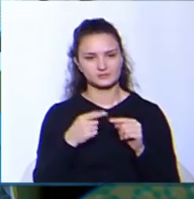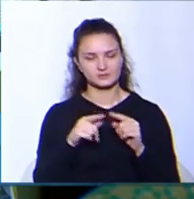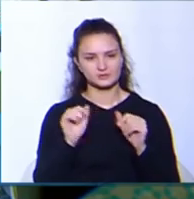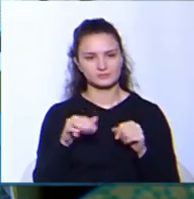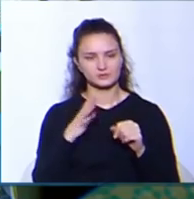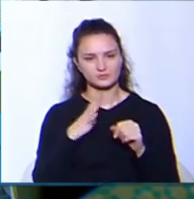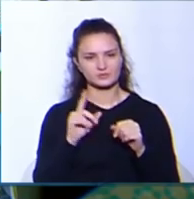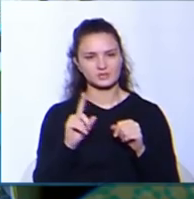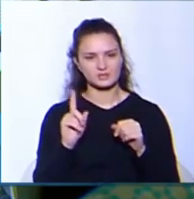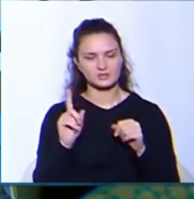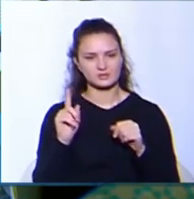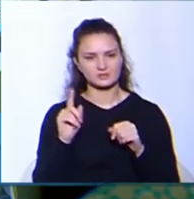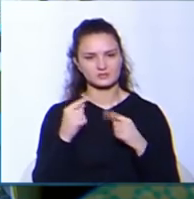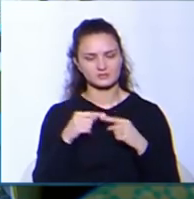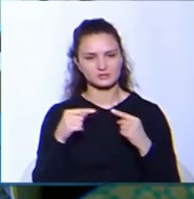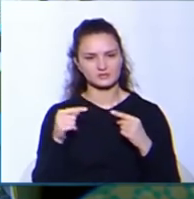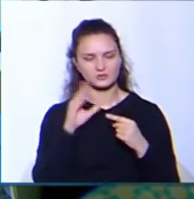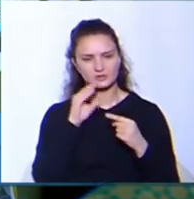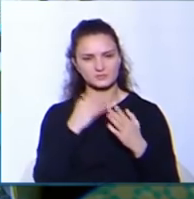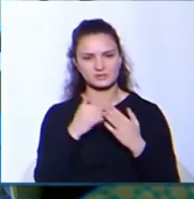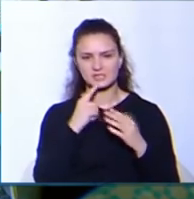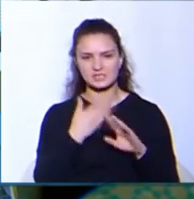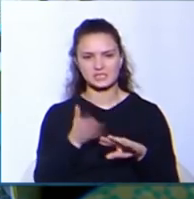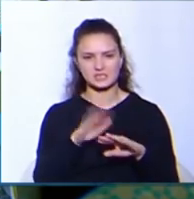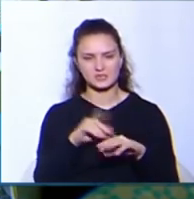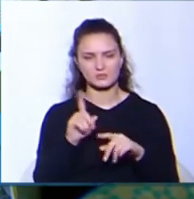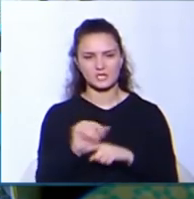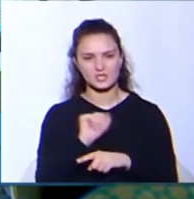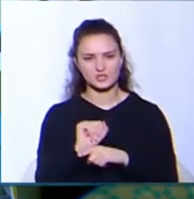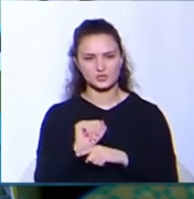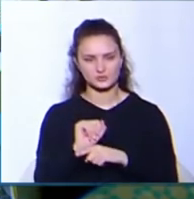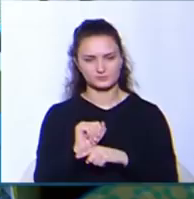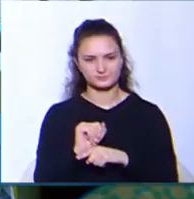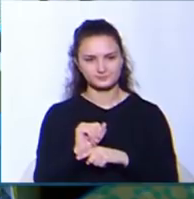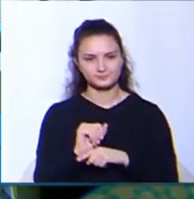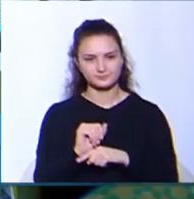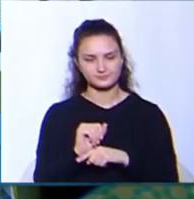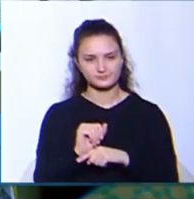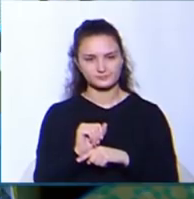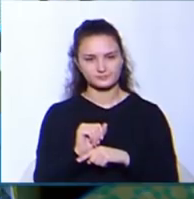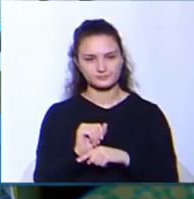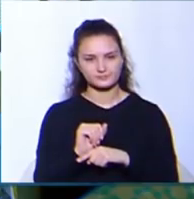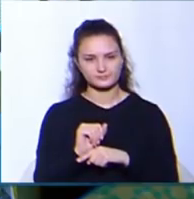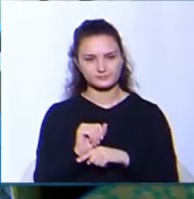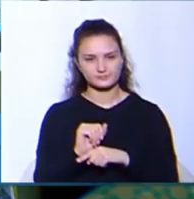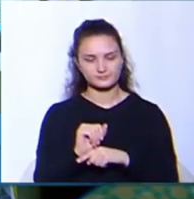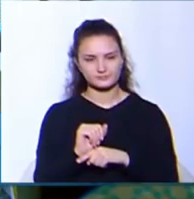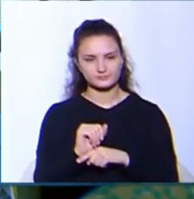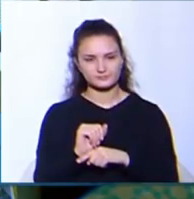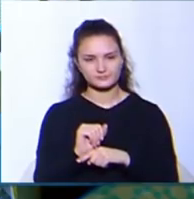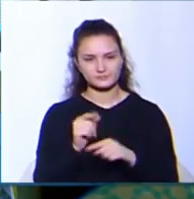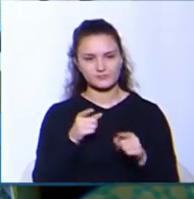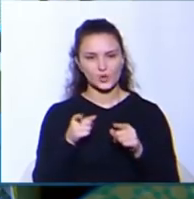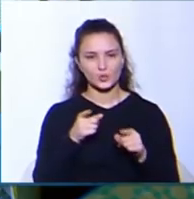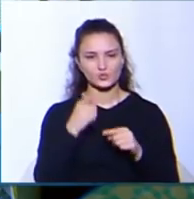შეიძლება გადავიდეს გულყრით სტატუსში, ანუ როდესაც ძნელია ხოლმე რომ გააჩერო, არა, და ეს